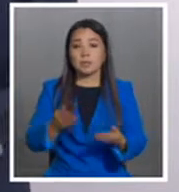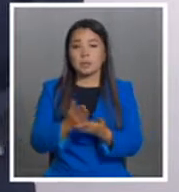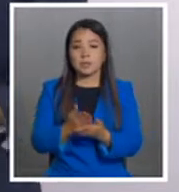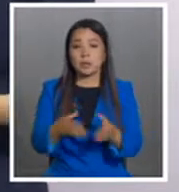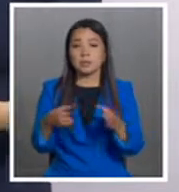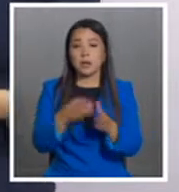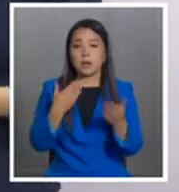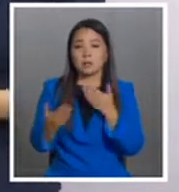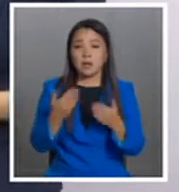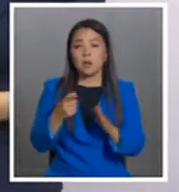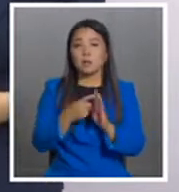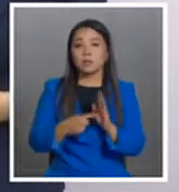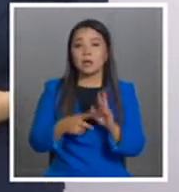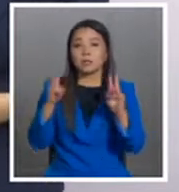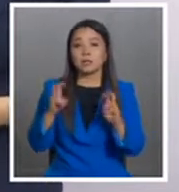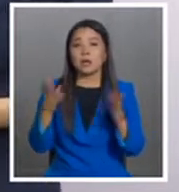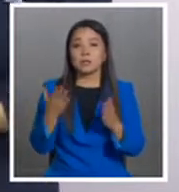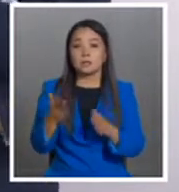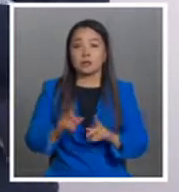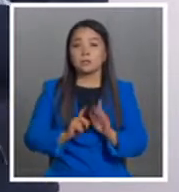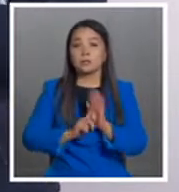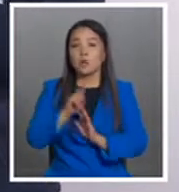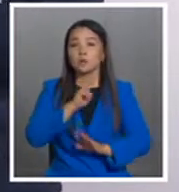үшін қандай қадамдарды орындау керек?